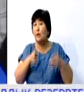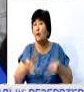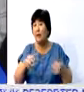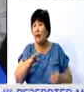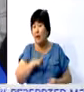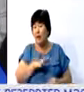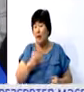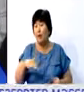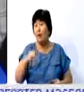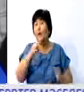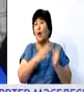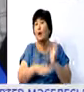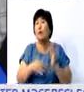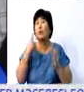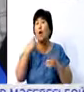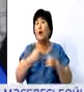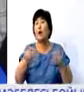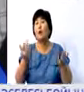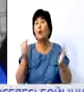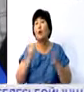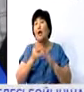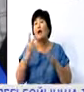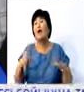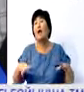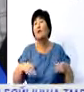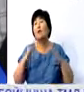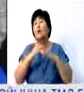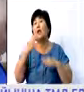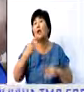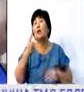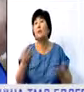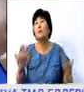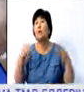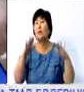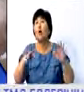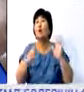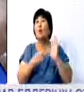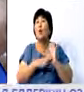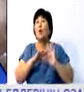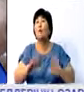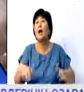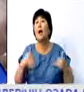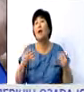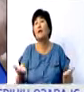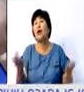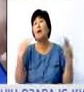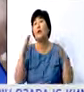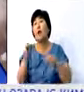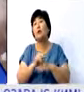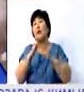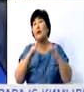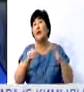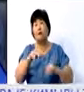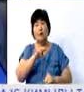күні облысымызда 90 қонақ үй, 2 санаторий, 41 демалыс орны және 9 балаларға арналған сауықтыру лагерлері